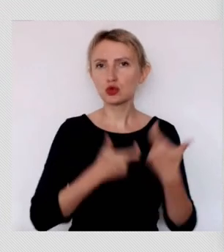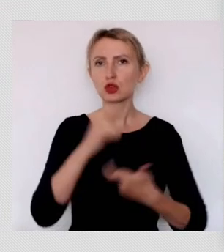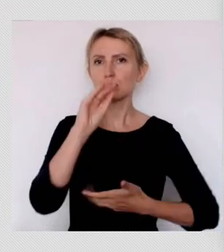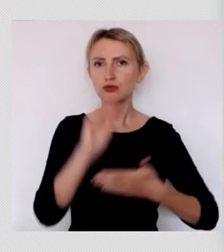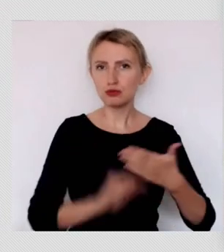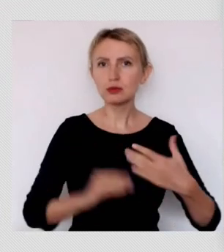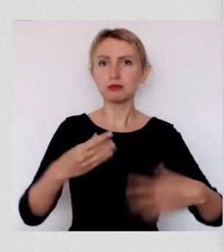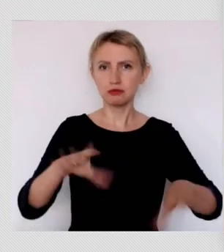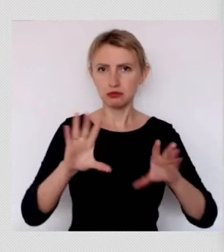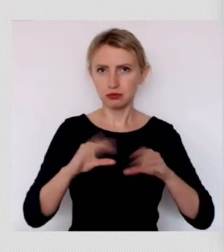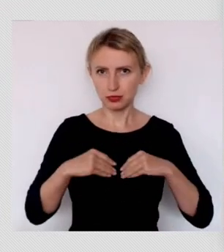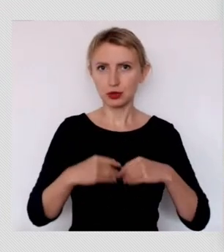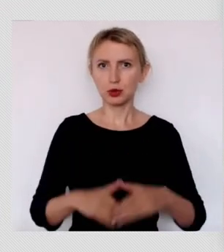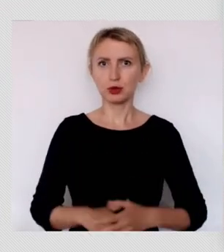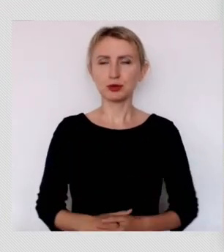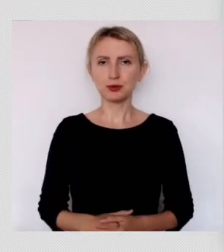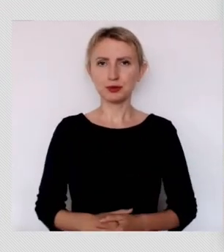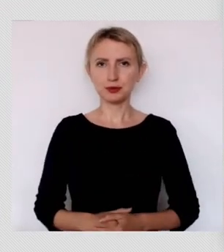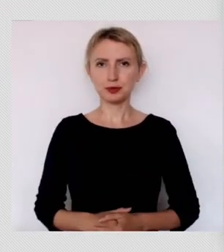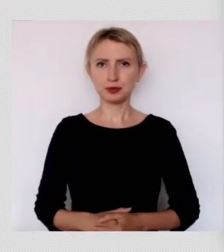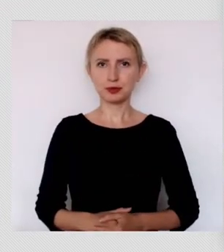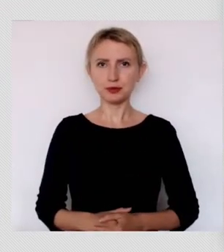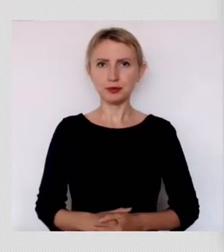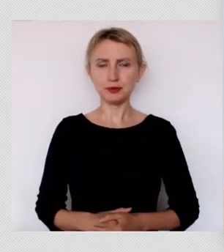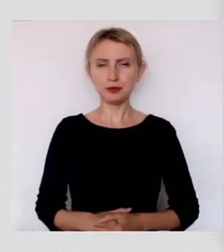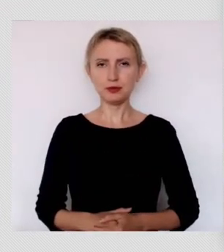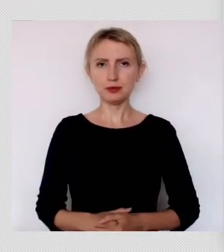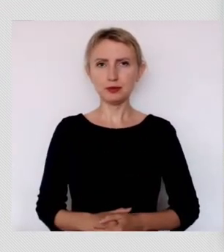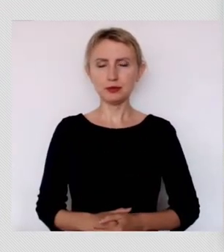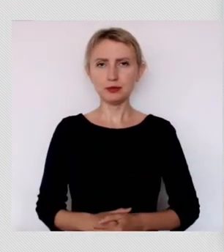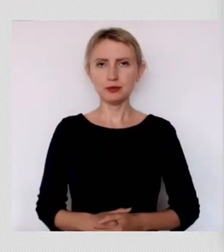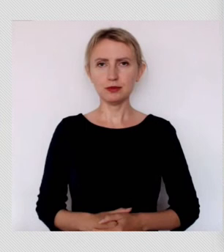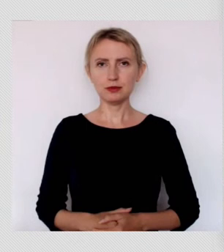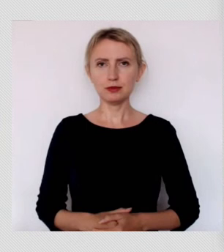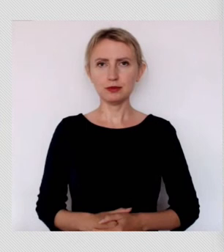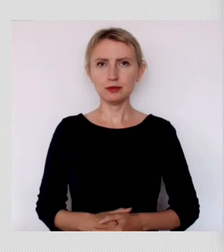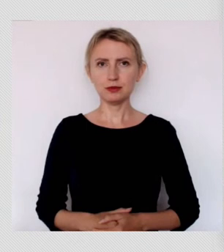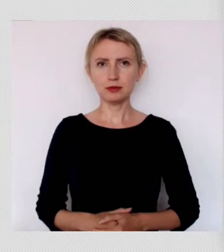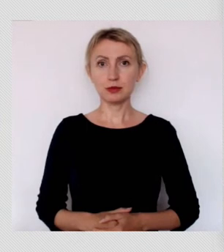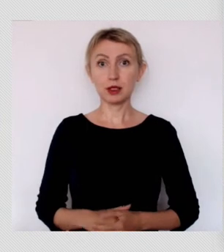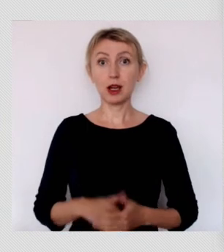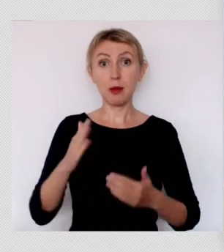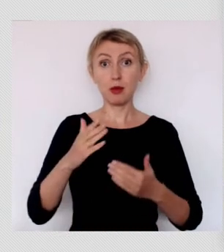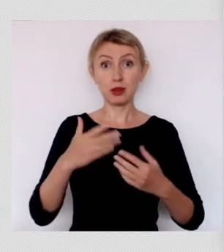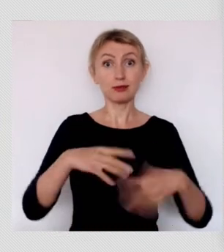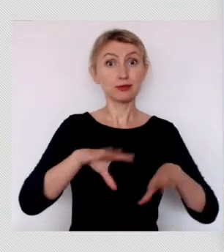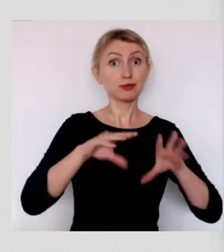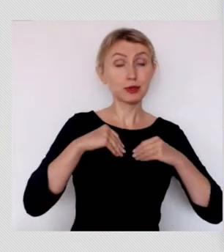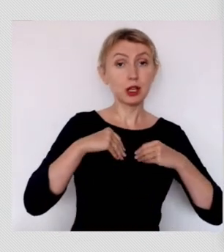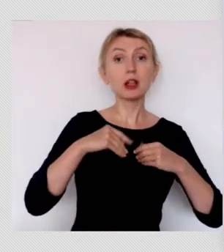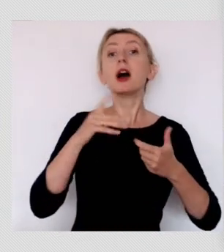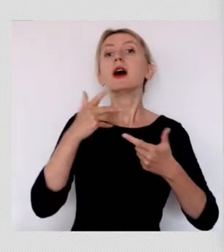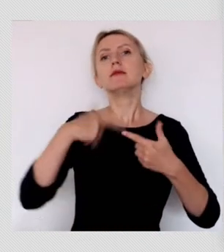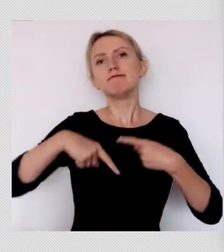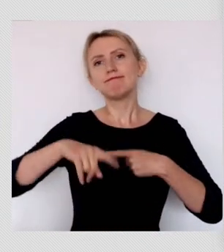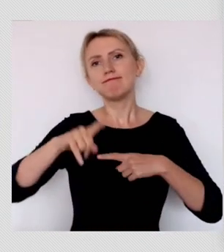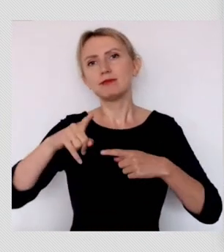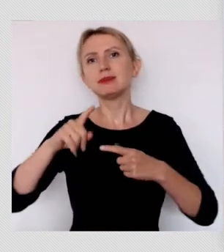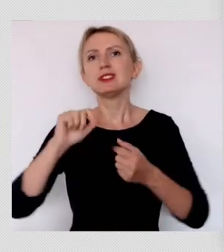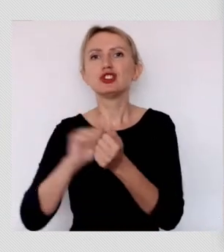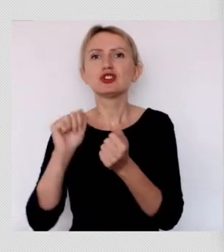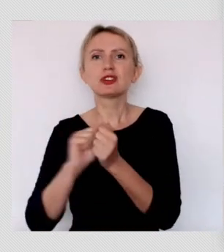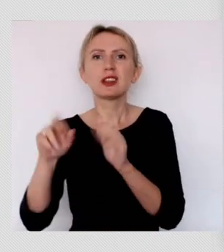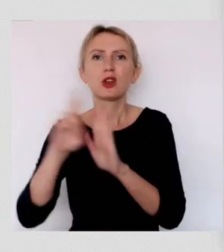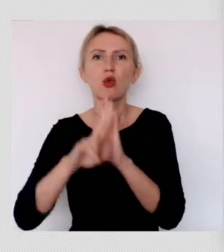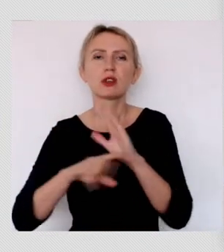przyjąć w ten sposób przez Wysoką Izbę. Wkrótce zaczęło się psucie kodeksu wyborczego. Dzisiaj mamy do czynienia już z pewnego